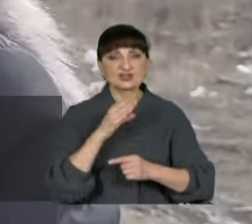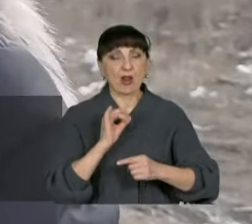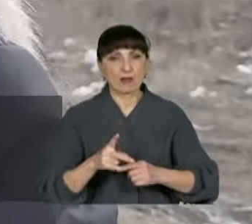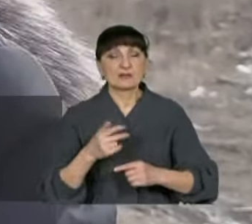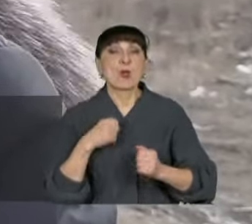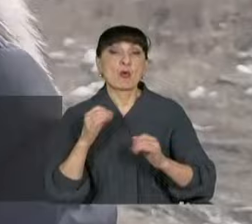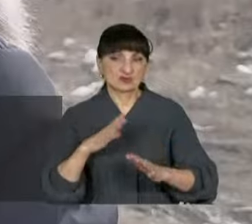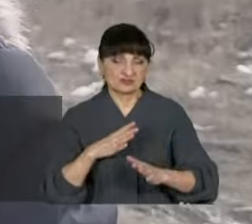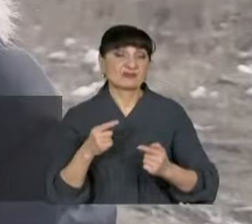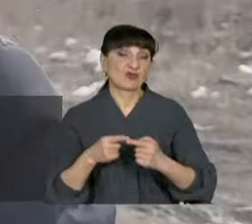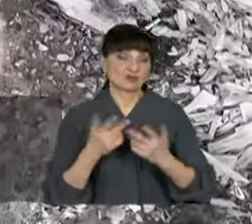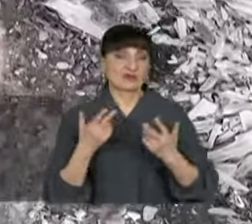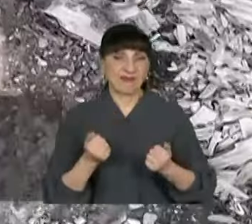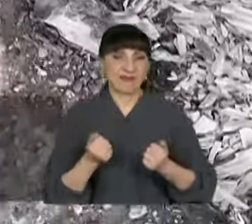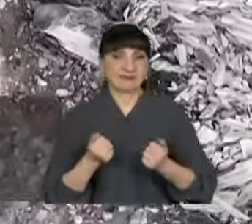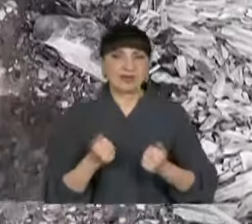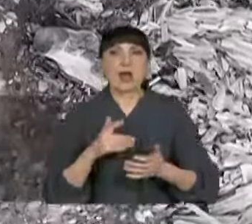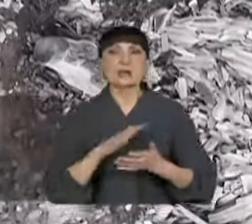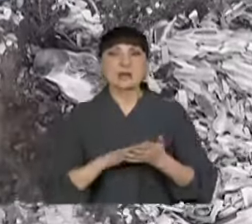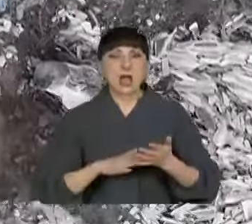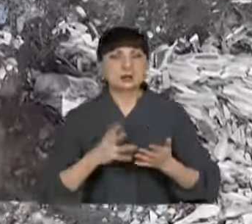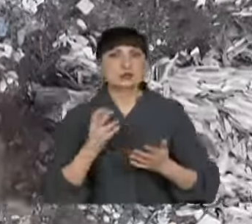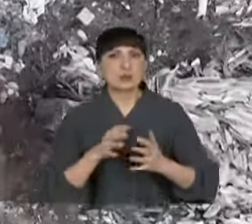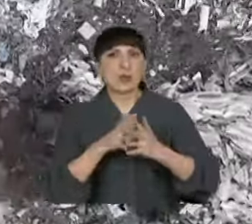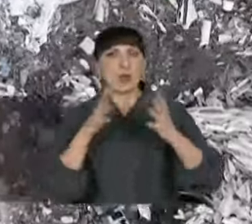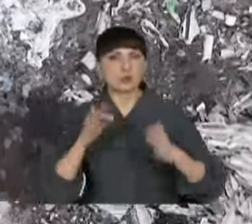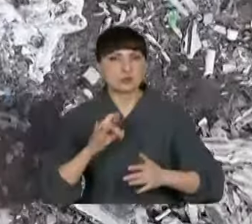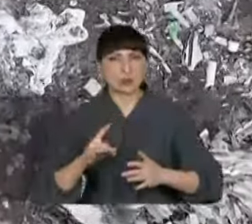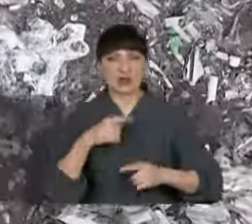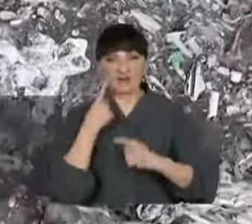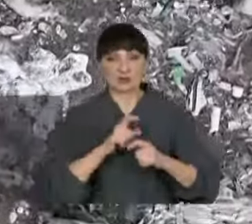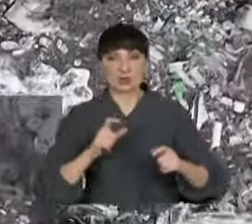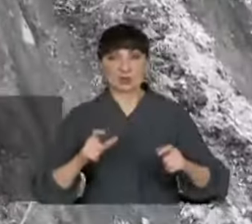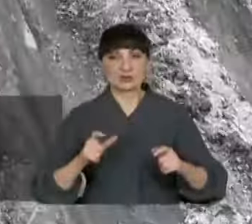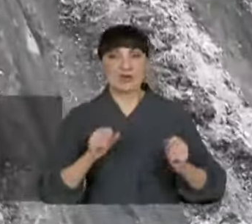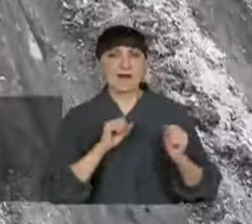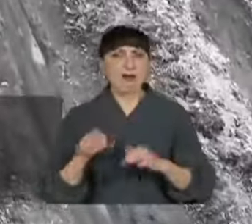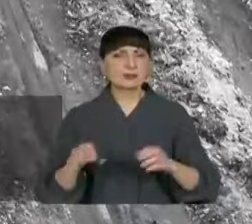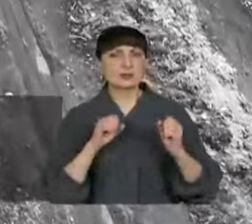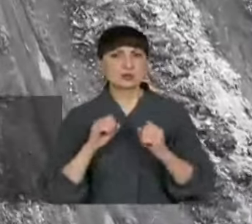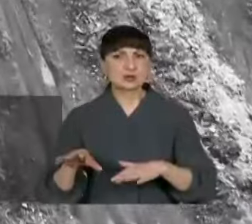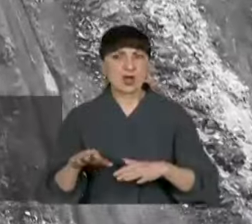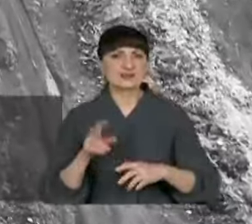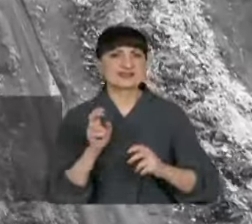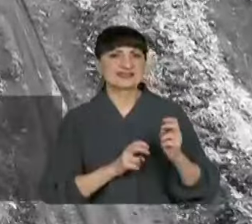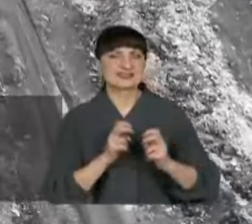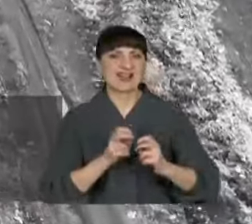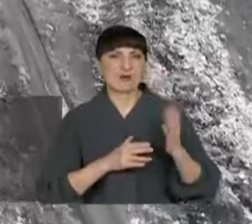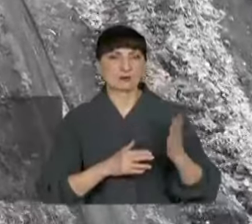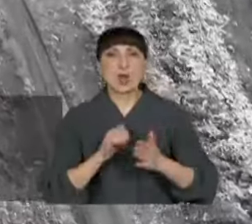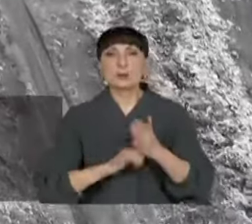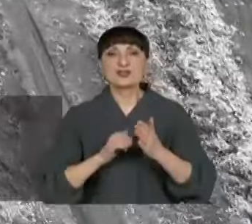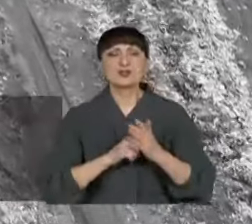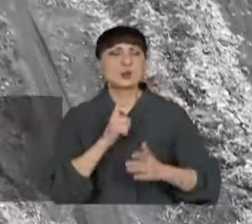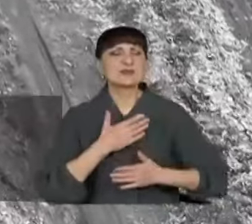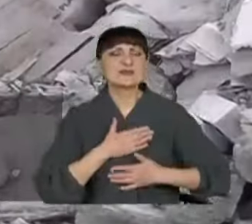не исключаем такой вероятности. Дальше больше мусора, который, говорят жители, отгружается сюда с завода. Другая причина